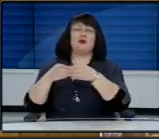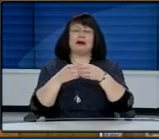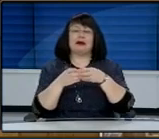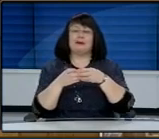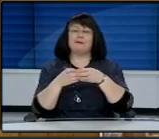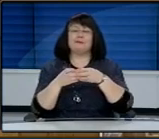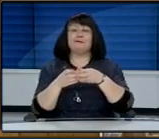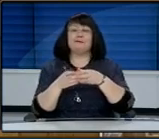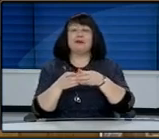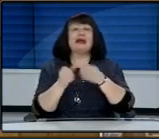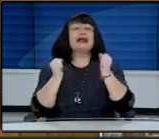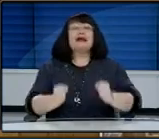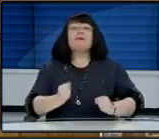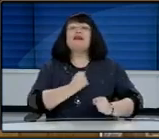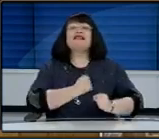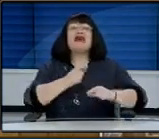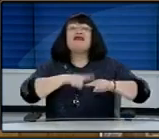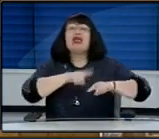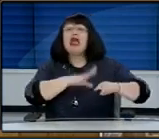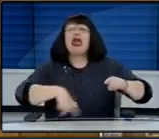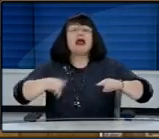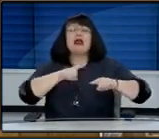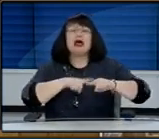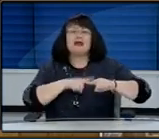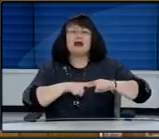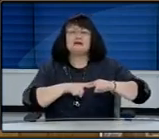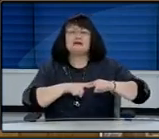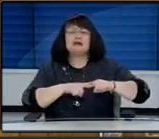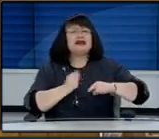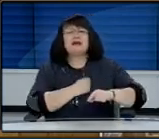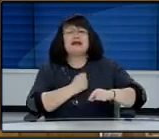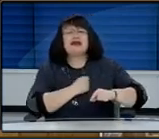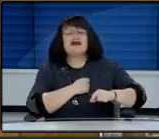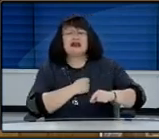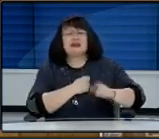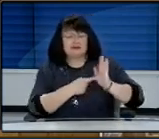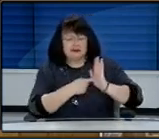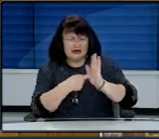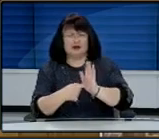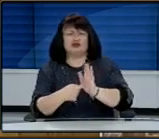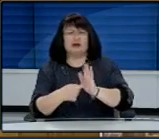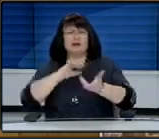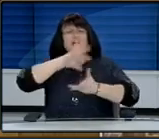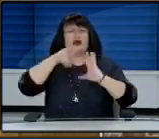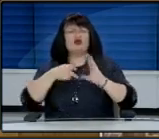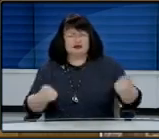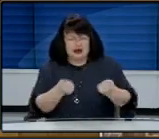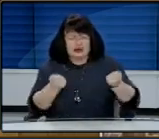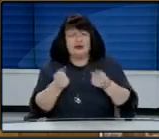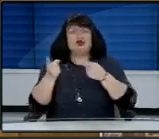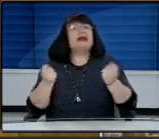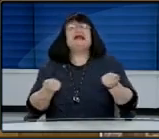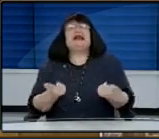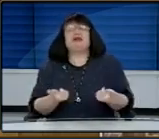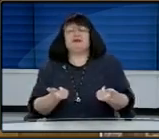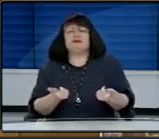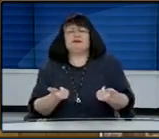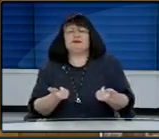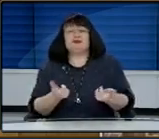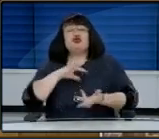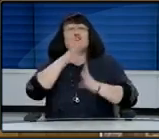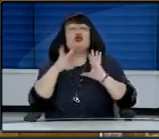είναι η θέση της Ελλάδας σε αυτές τις κρίσιμες παγκόσμιες και περιφερειακές εξελίξεις. Ποια είναι η θέση της Ελλάδας